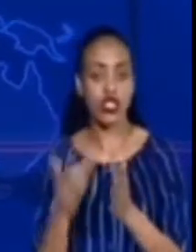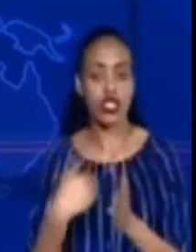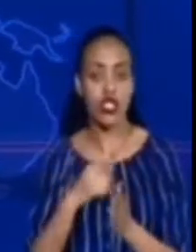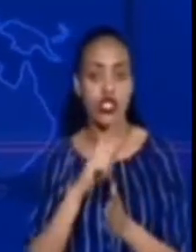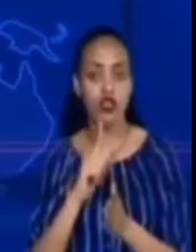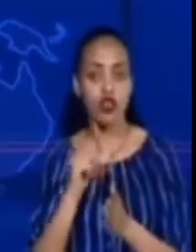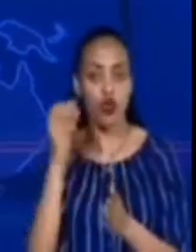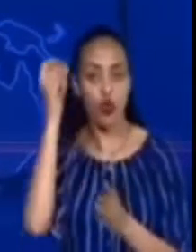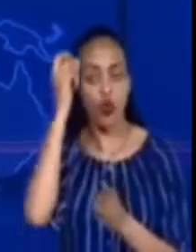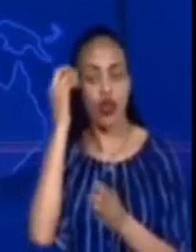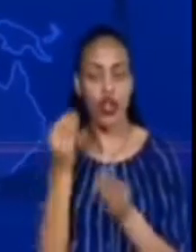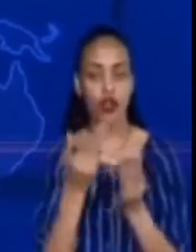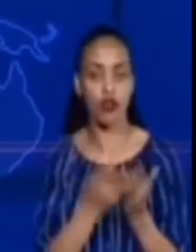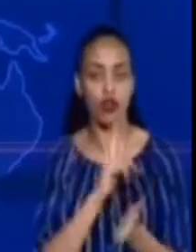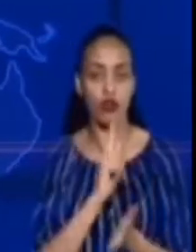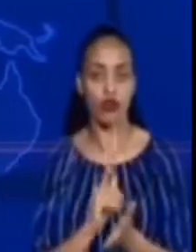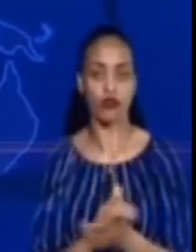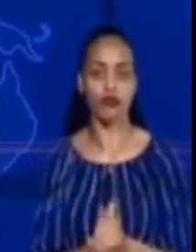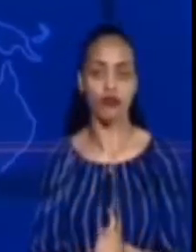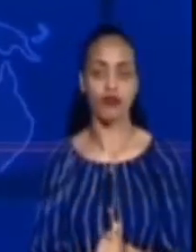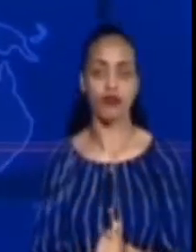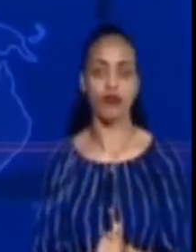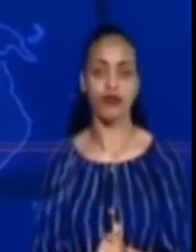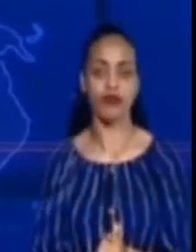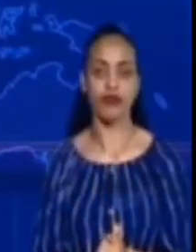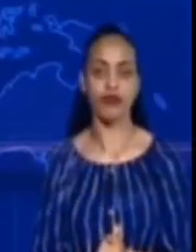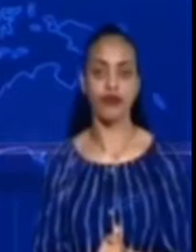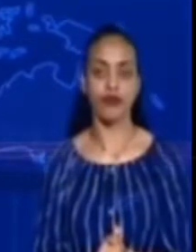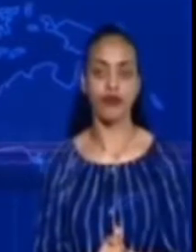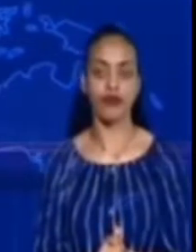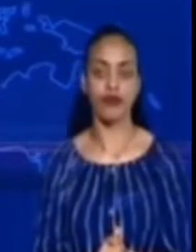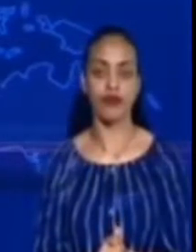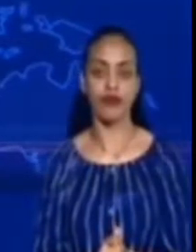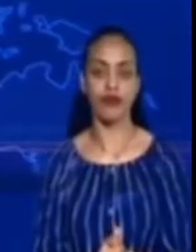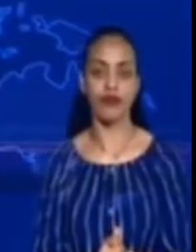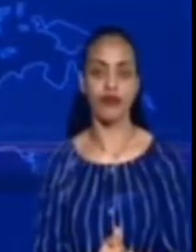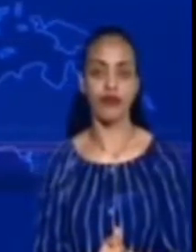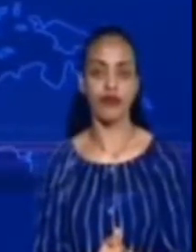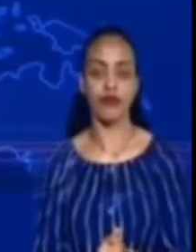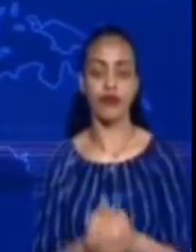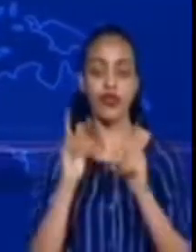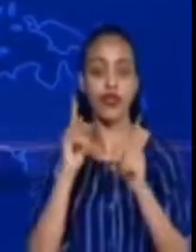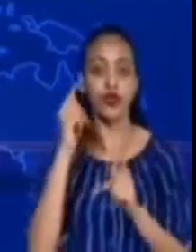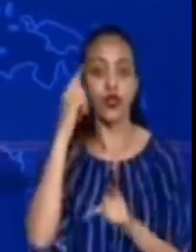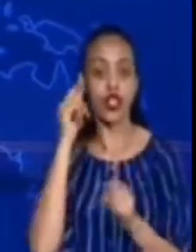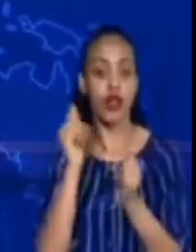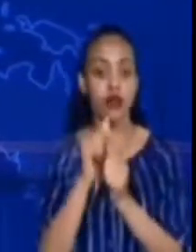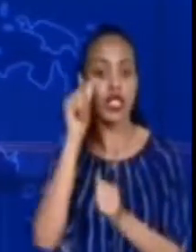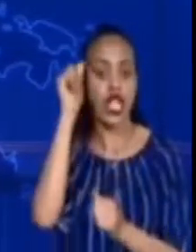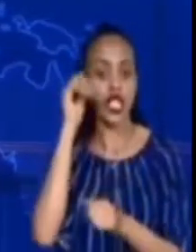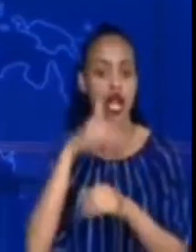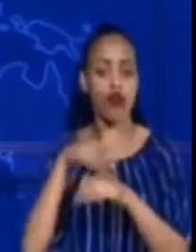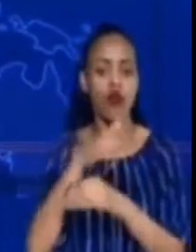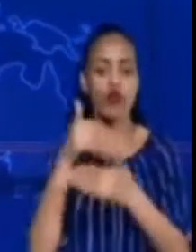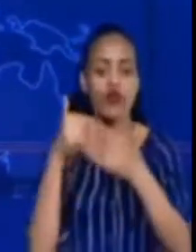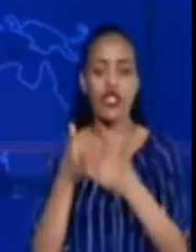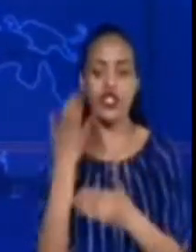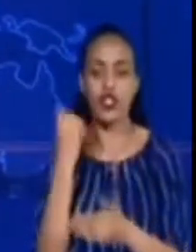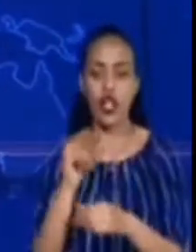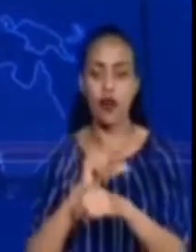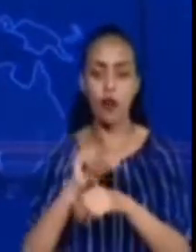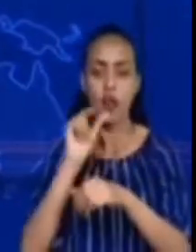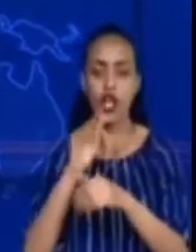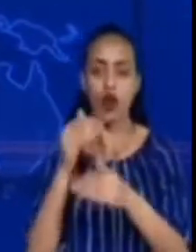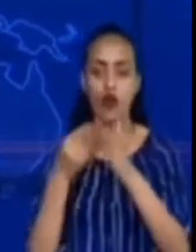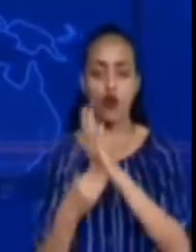የኛን ብርቅዬ አስተማሪያችን አይደለም ሊናገረው እኛ ሙስሊሞች እንኳን